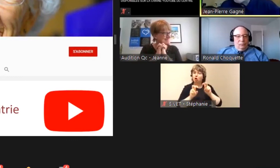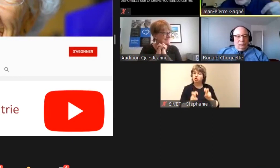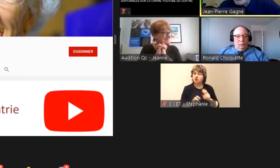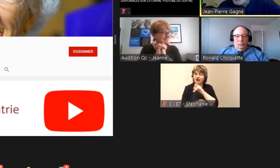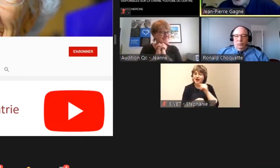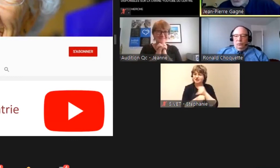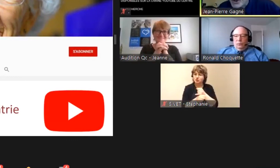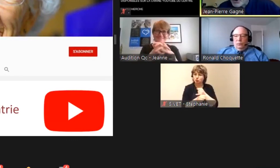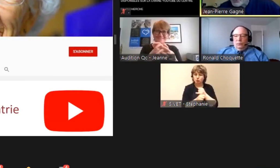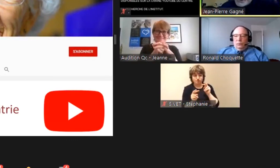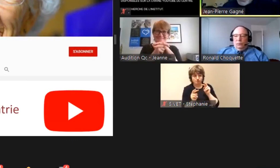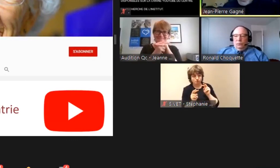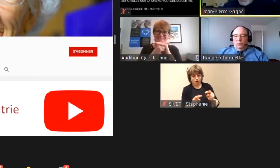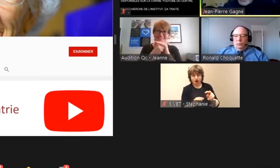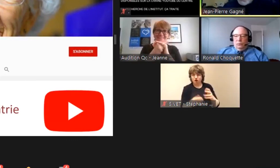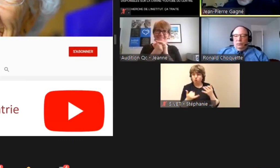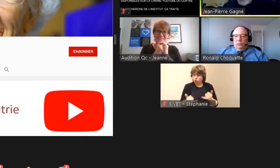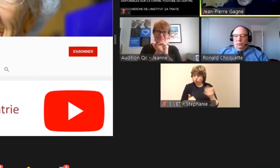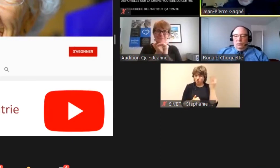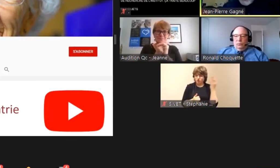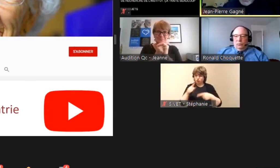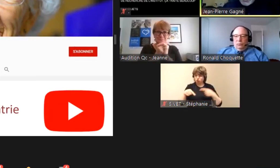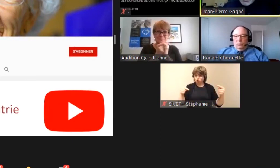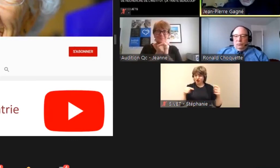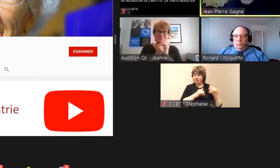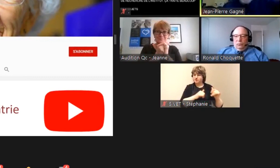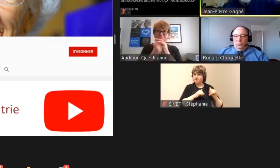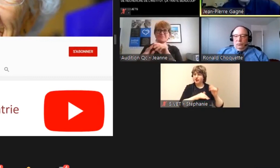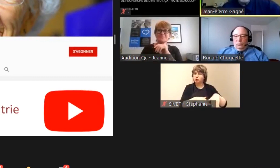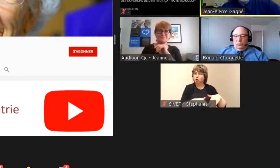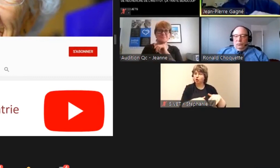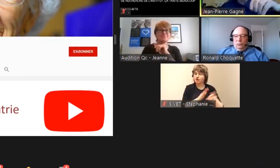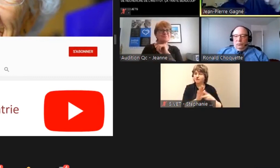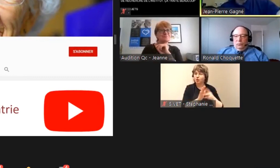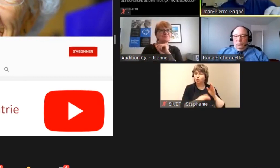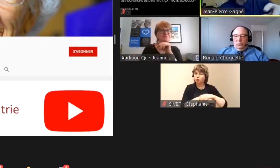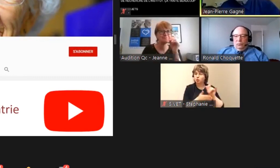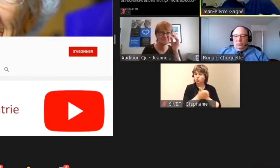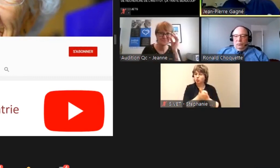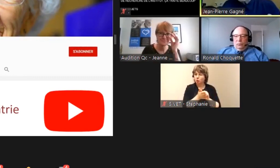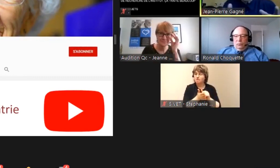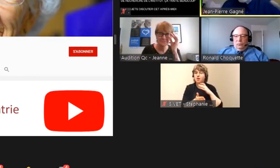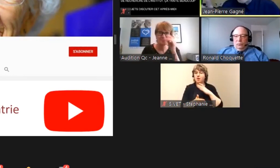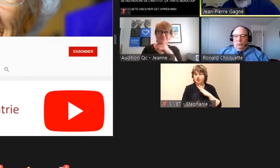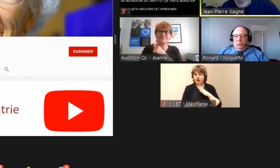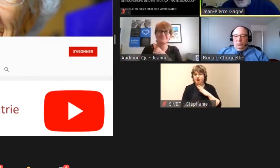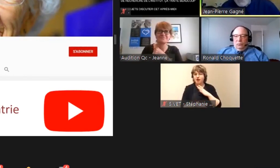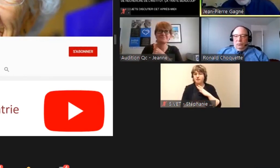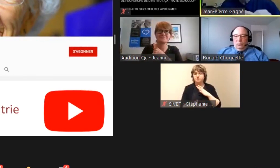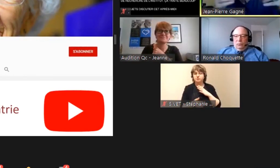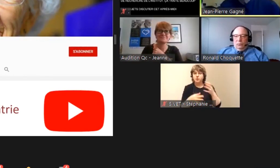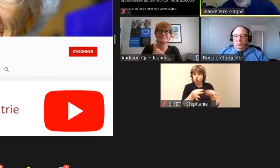Ça traite beaucoup des sujets qu'on a discutés cet après-midi avec M. Choquette et moi-même. Par contre, ils sont